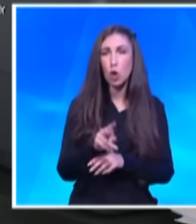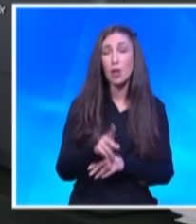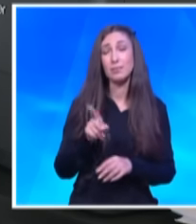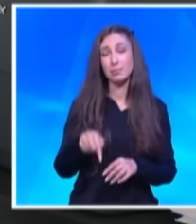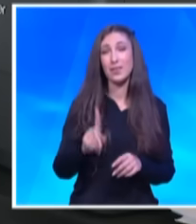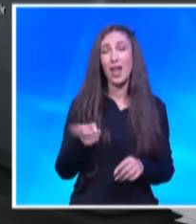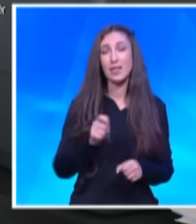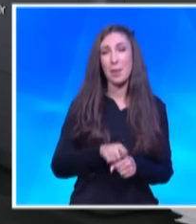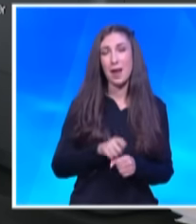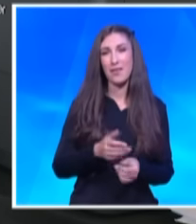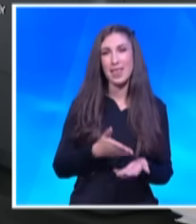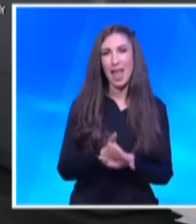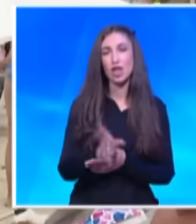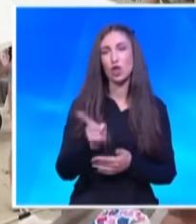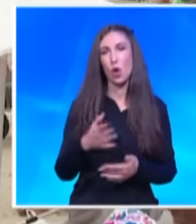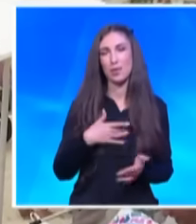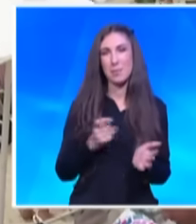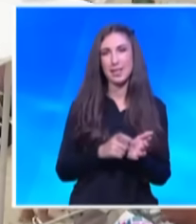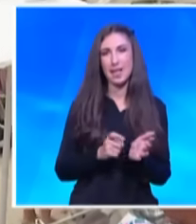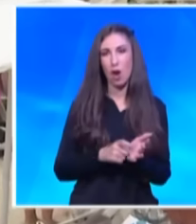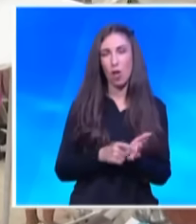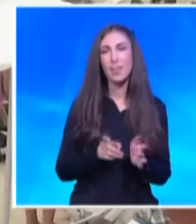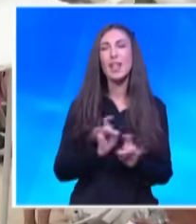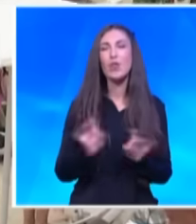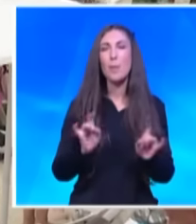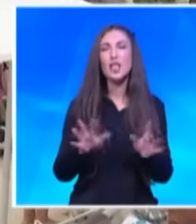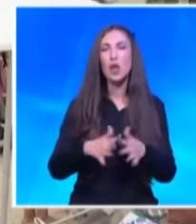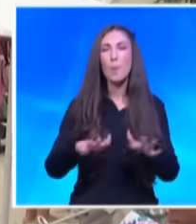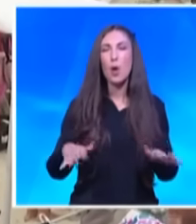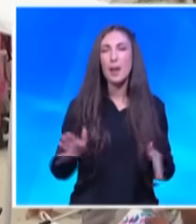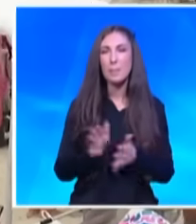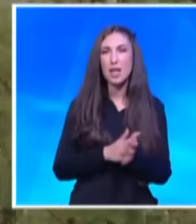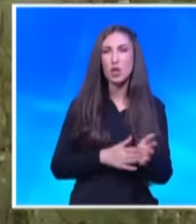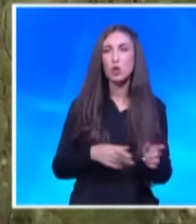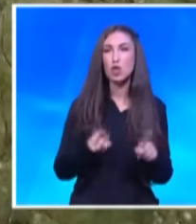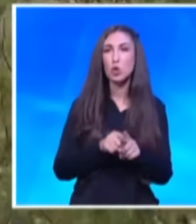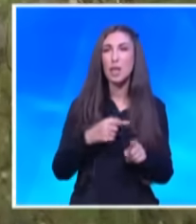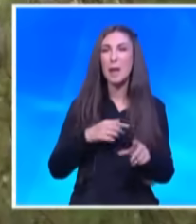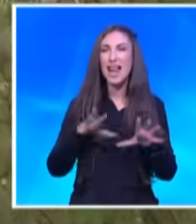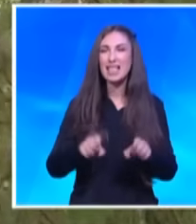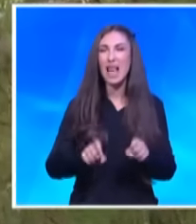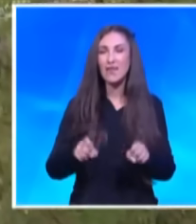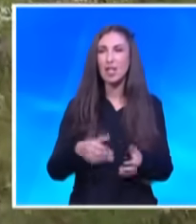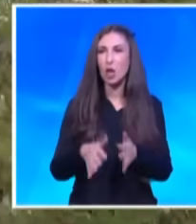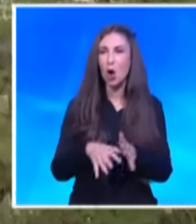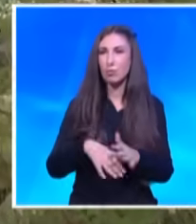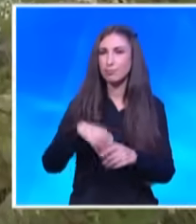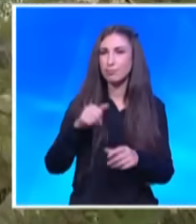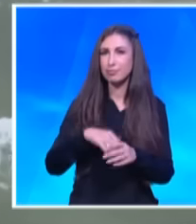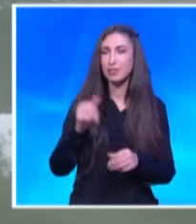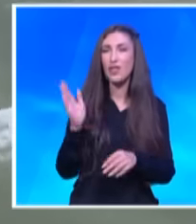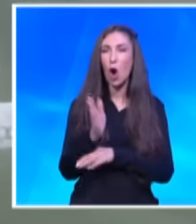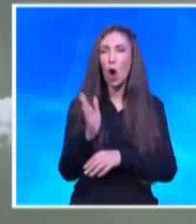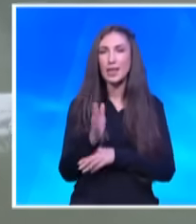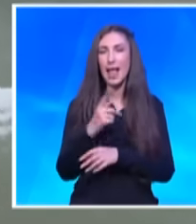по начин, който изисква закон. Информациите, че морето е мръсно, са се отразили на резервациите на туристи. Затова хотелиери и